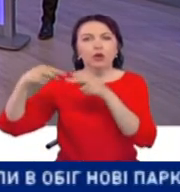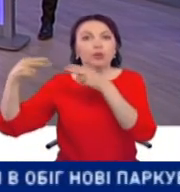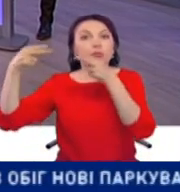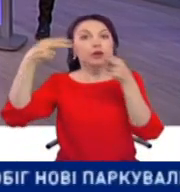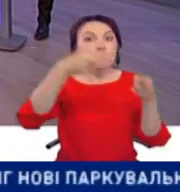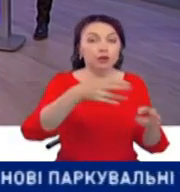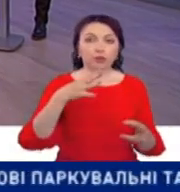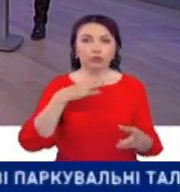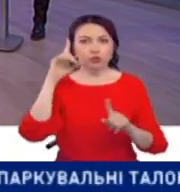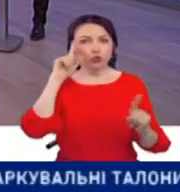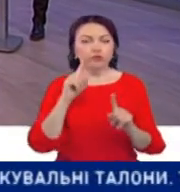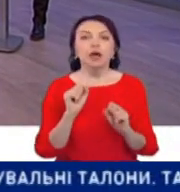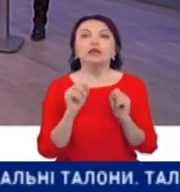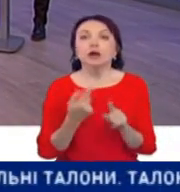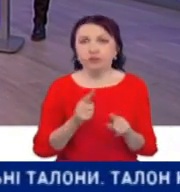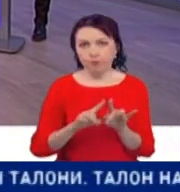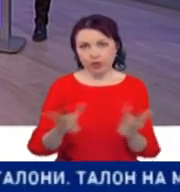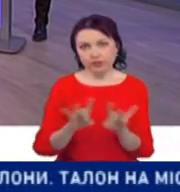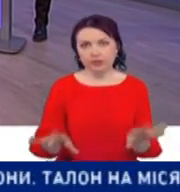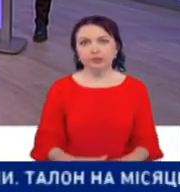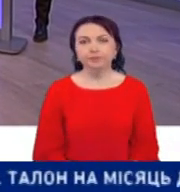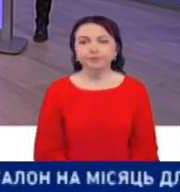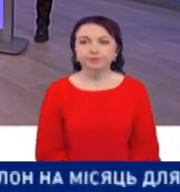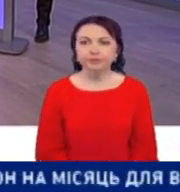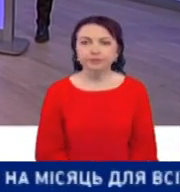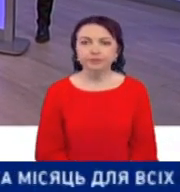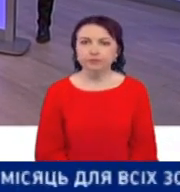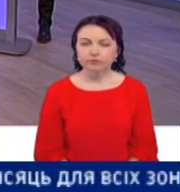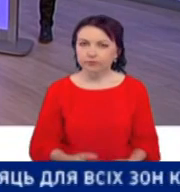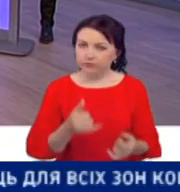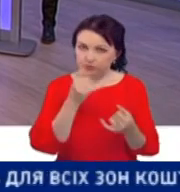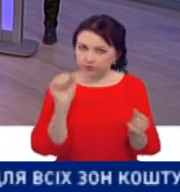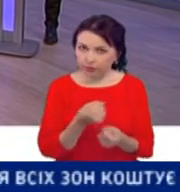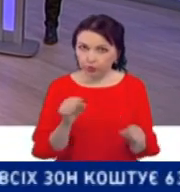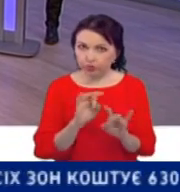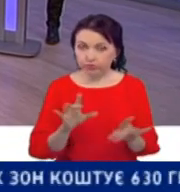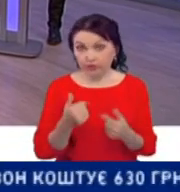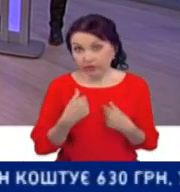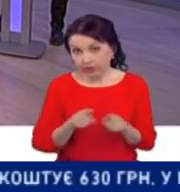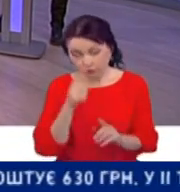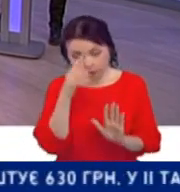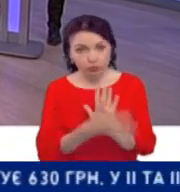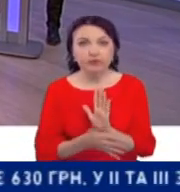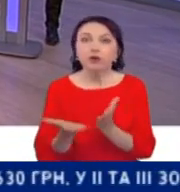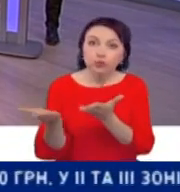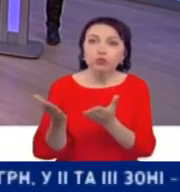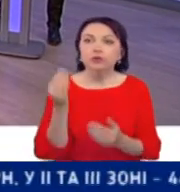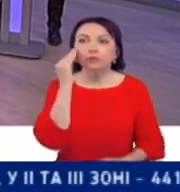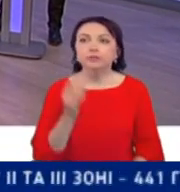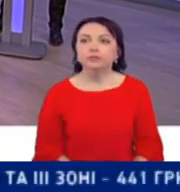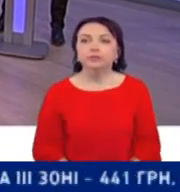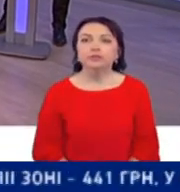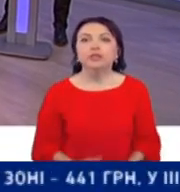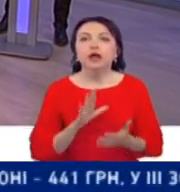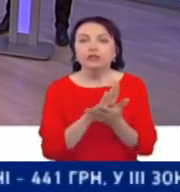були шоковані. От як це пояснити? Вибачте. Правда? Не можна ніяк пояснити. Оце ж я так зрозумів. Прошу, будь ласка. На